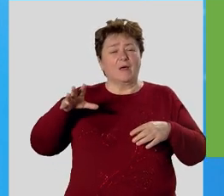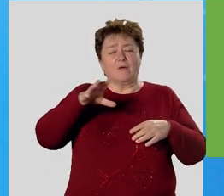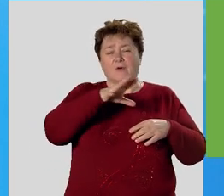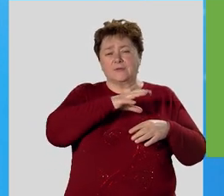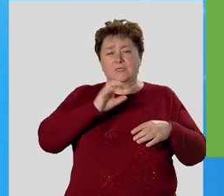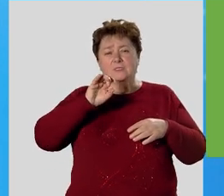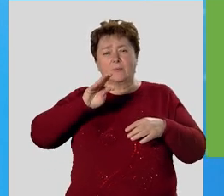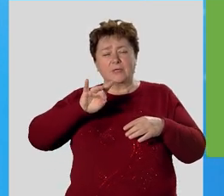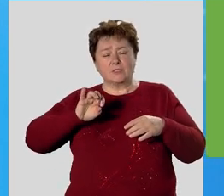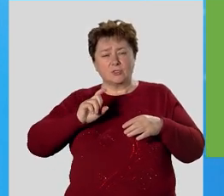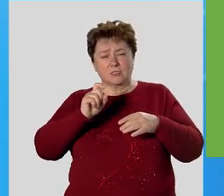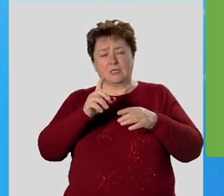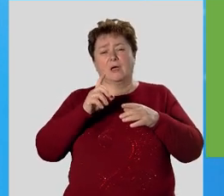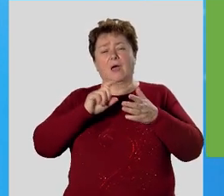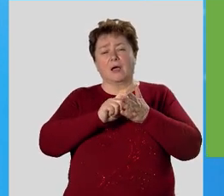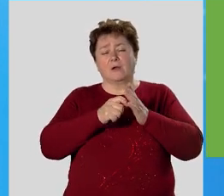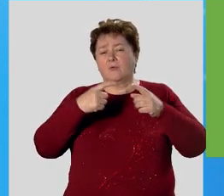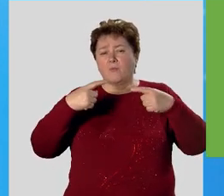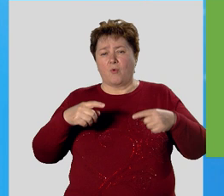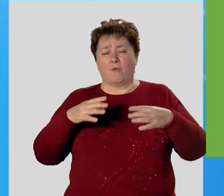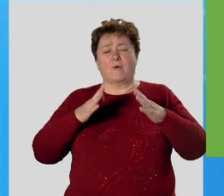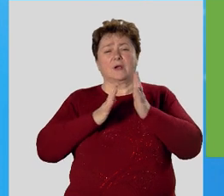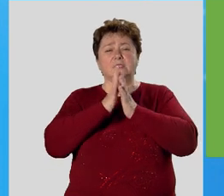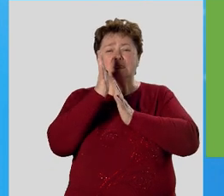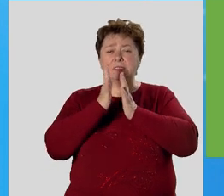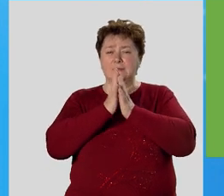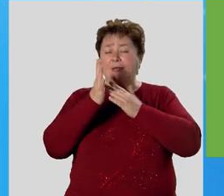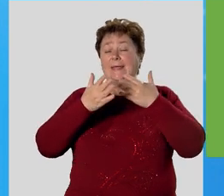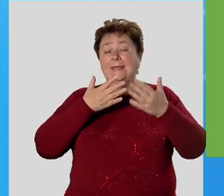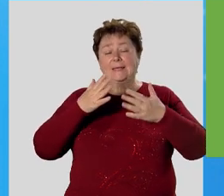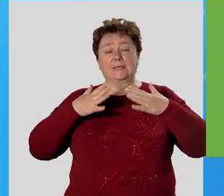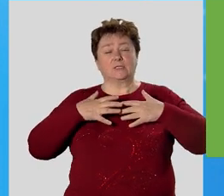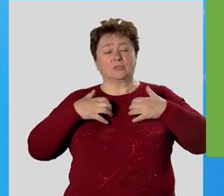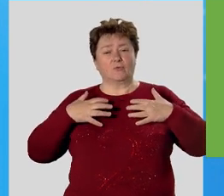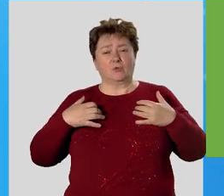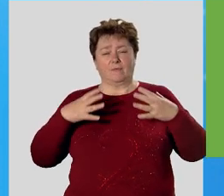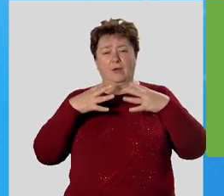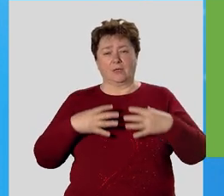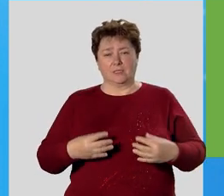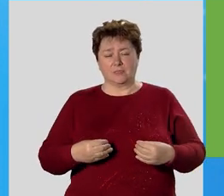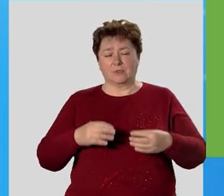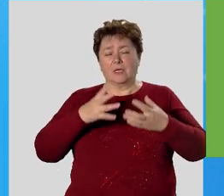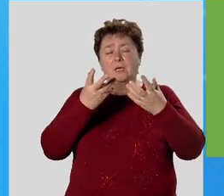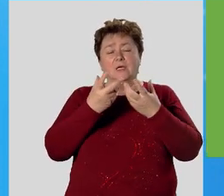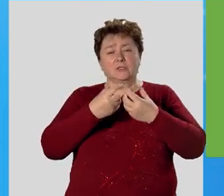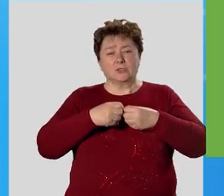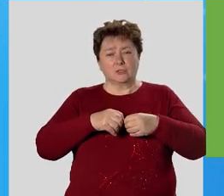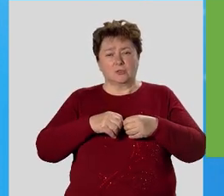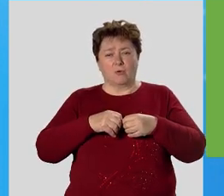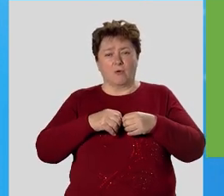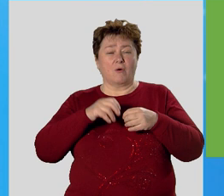всех соматических клетках любого растительного или животного организма число